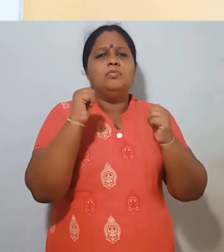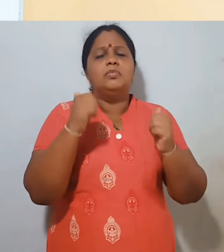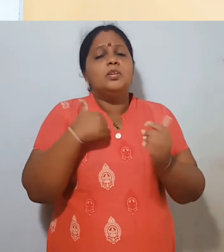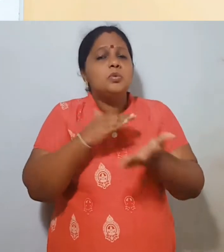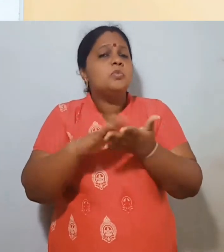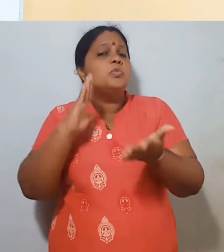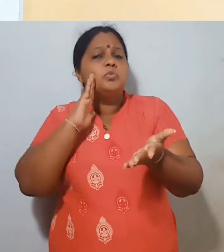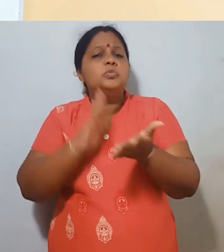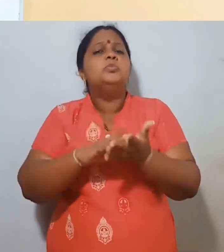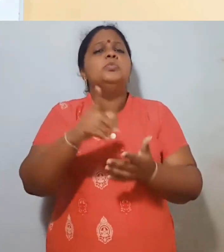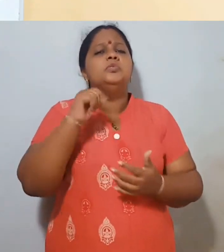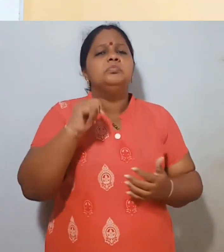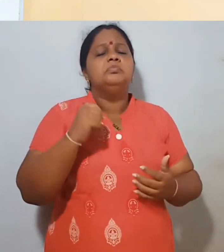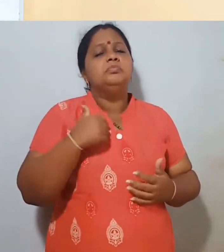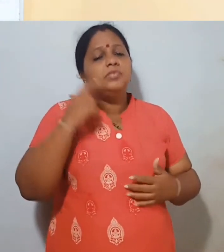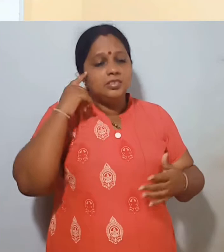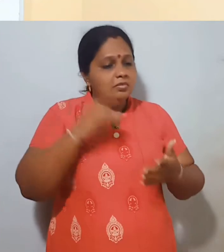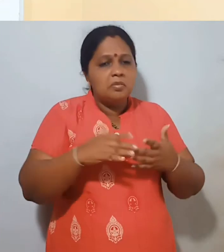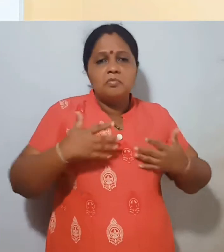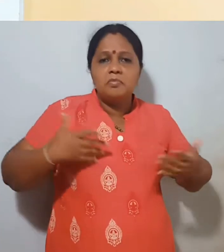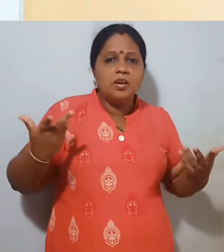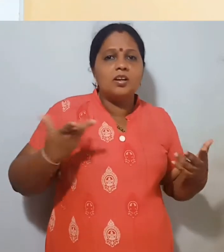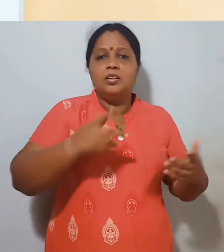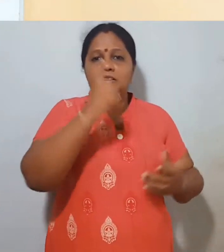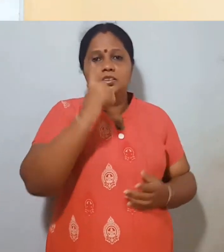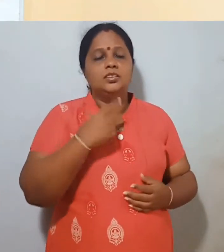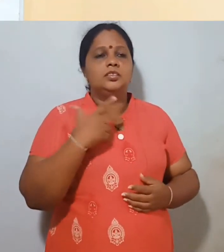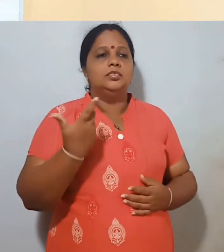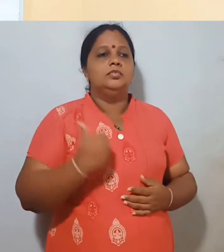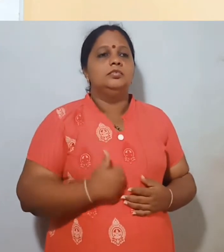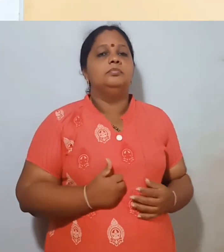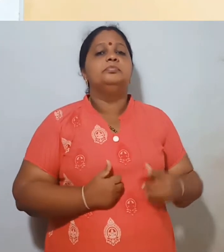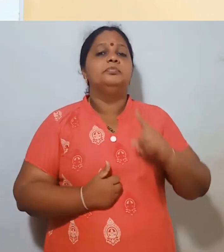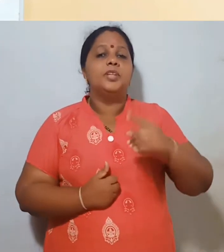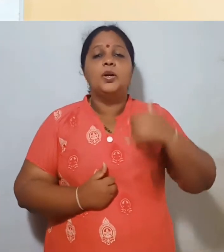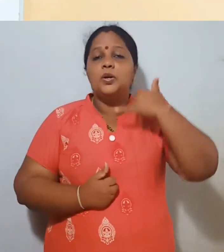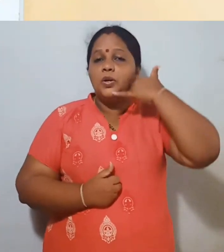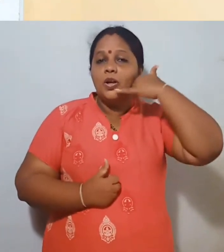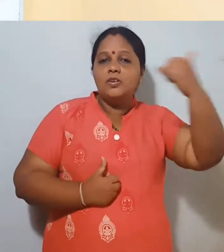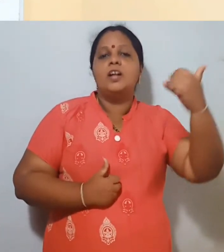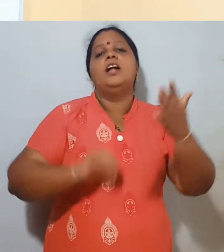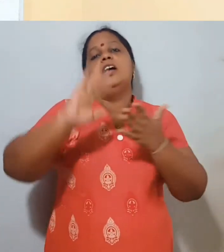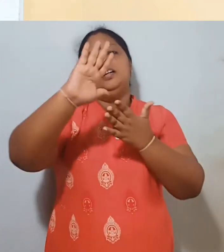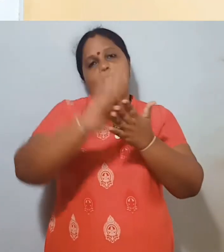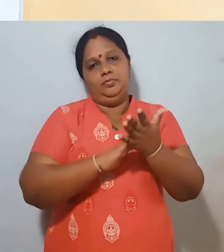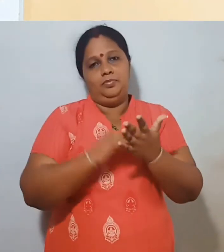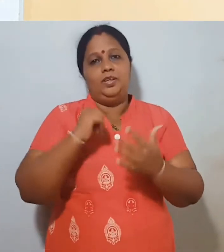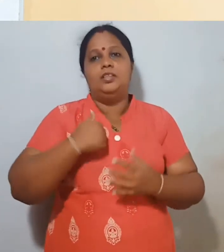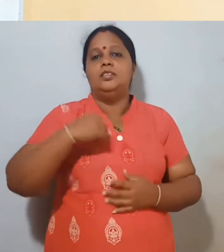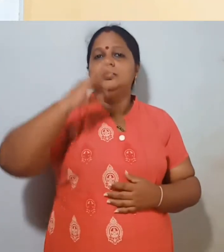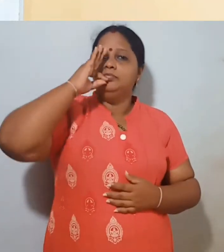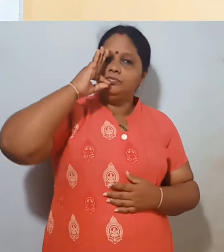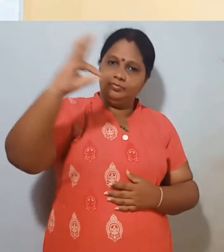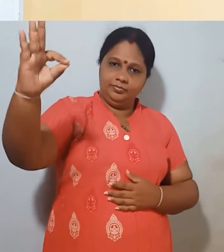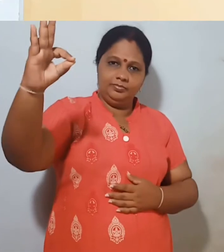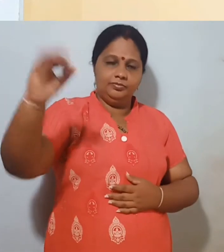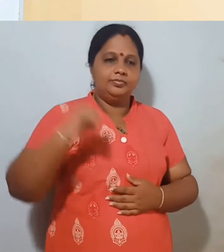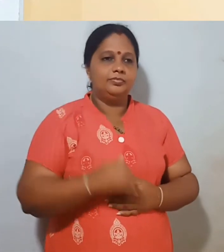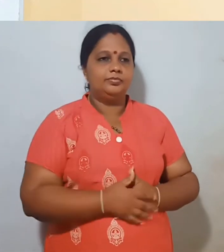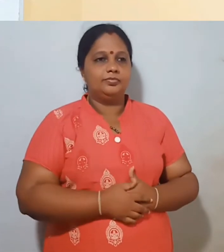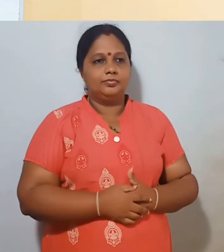ஒன்று தெரியாத இடம், அதுல நீங்க செய்யக்கூடியது கால் ஃபார் ஹெல்ப், உதவிக்காக்களை கூப்பிடுவோம். ரைட்?